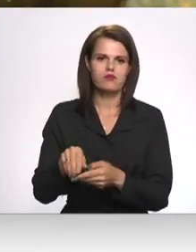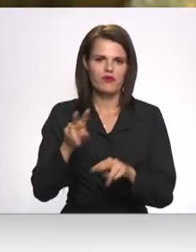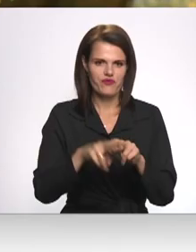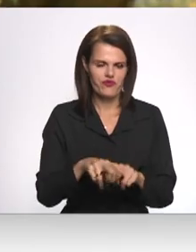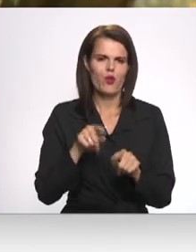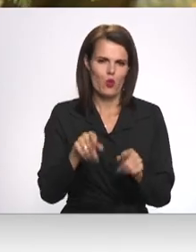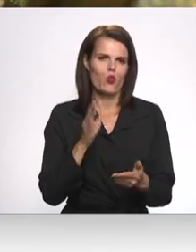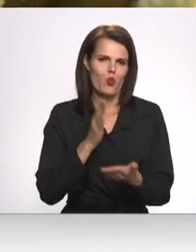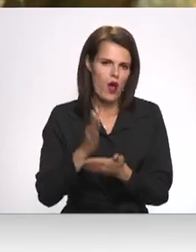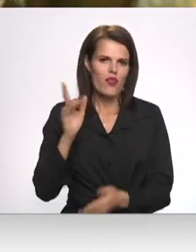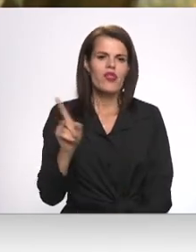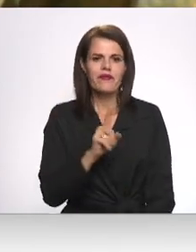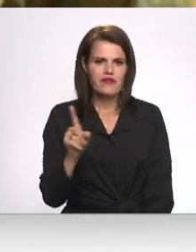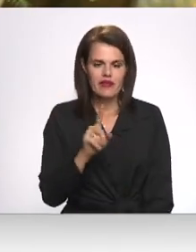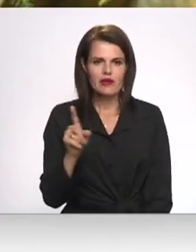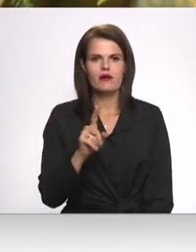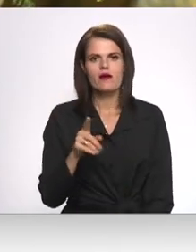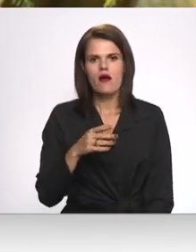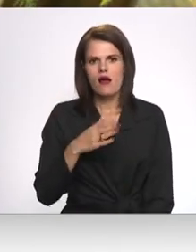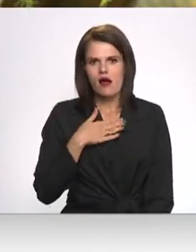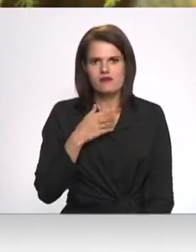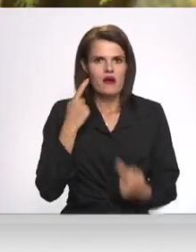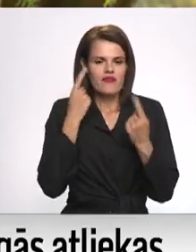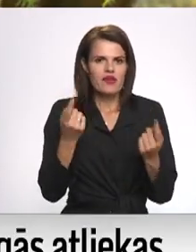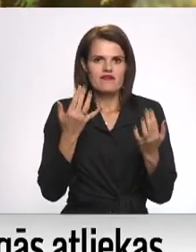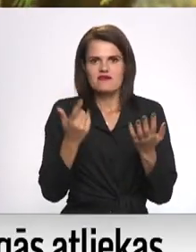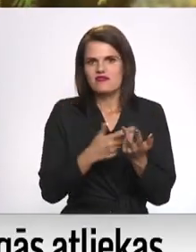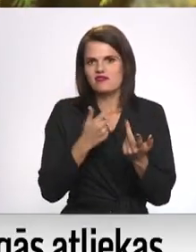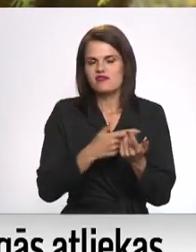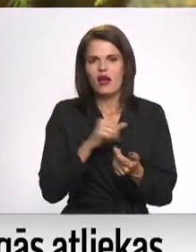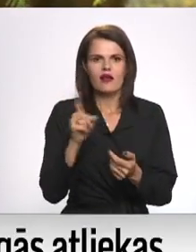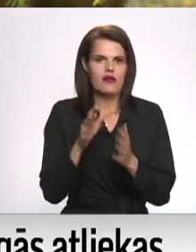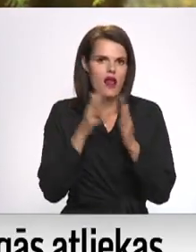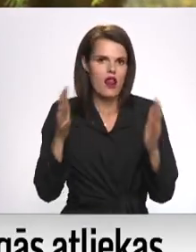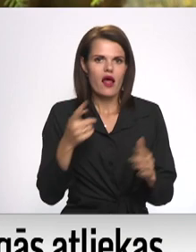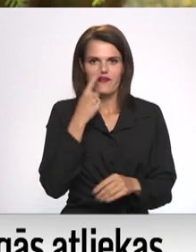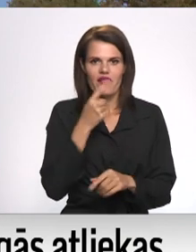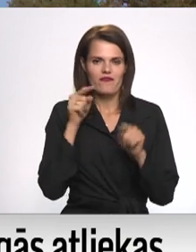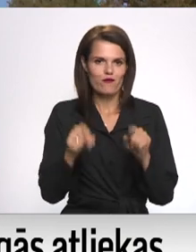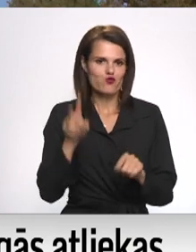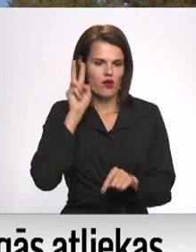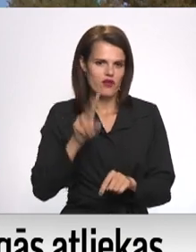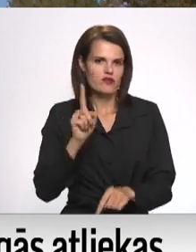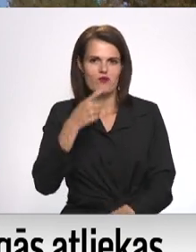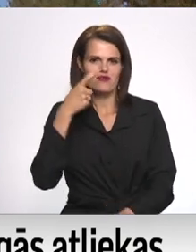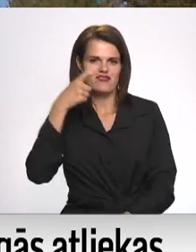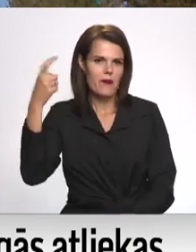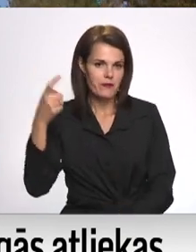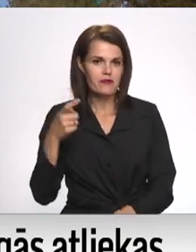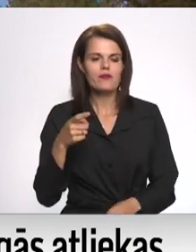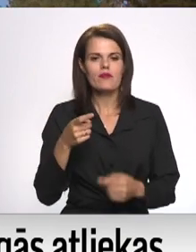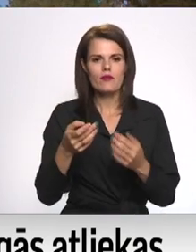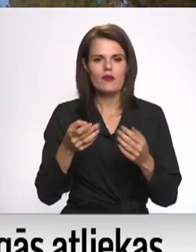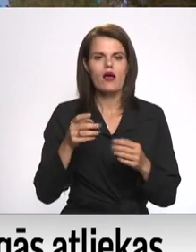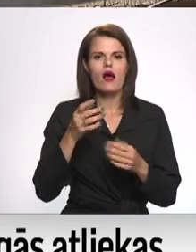tas tā ir. Un tas es pat nezinu, cik tas skaitlis ir liels, jā, un to neviens nezinu, bet tie ir simti. Ekshumācijas laikā būvdarbi